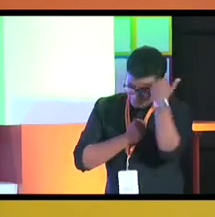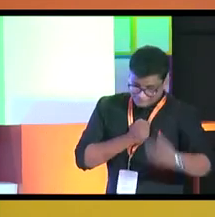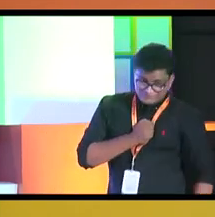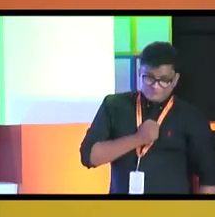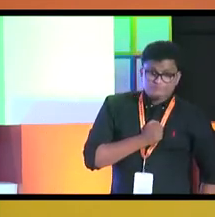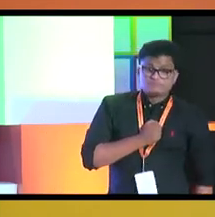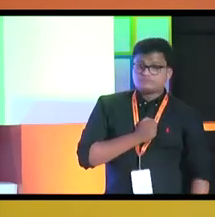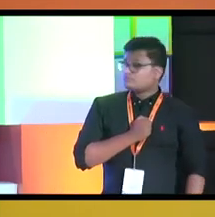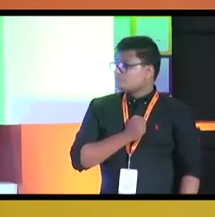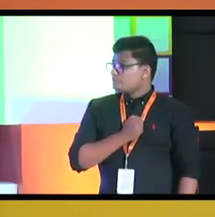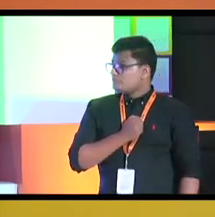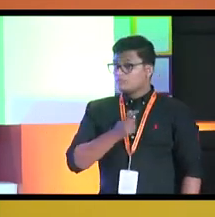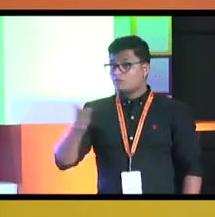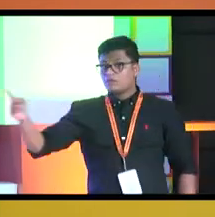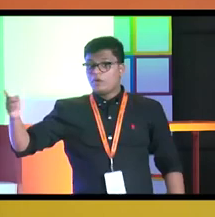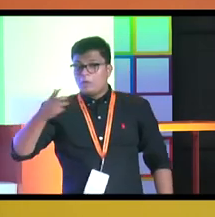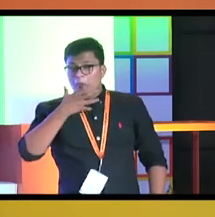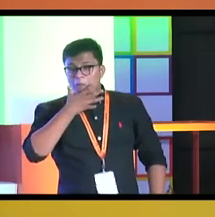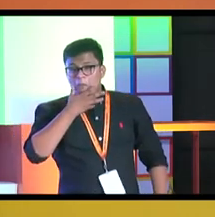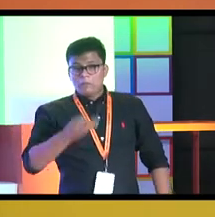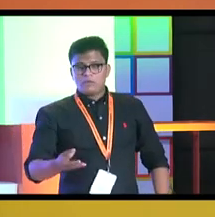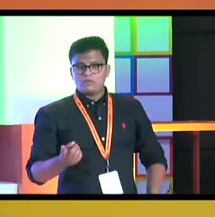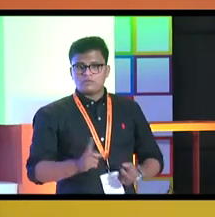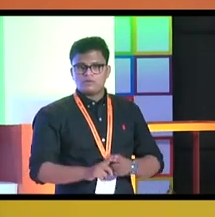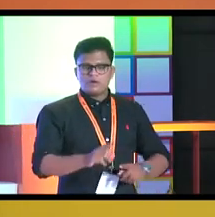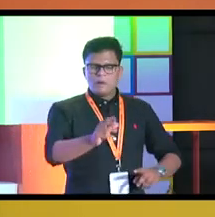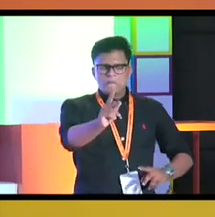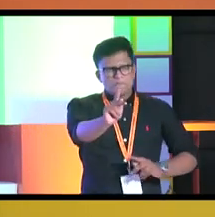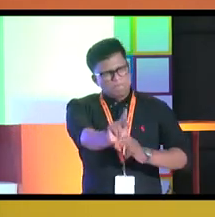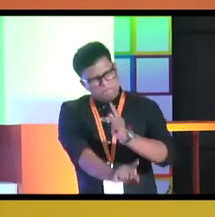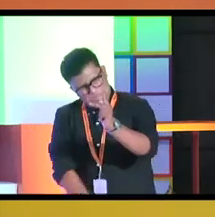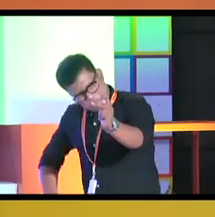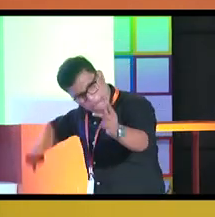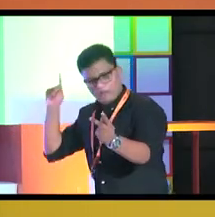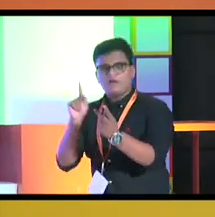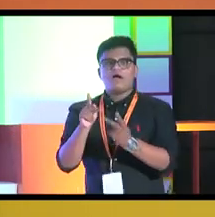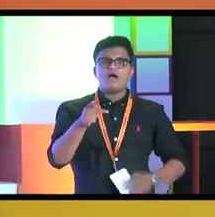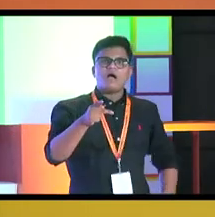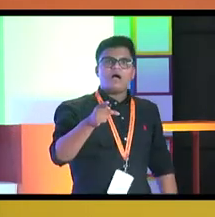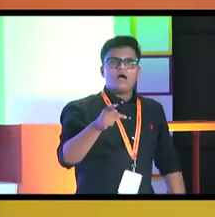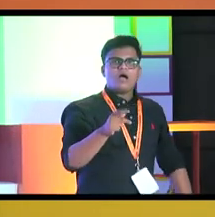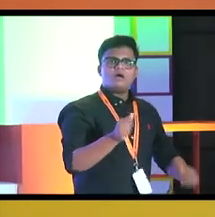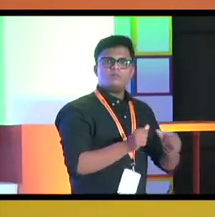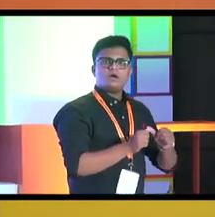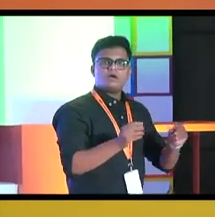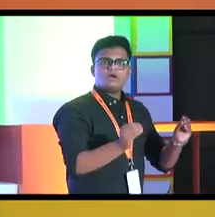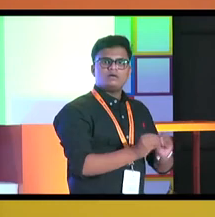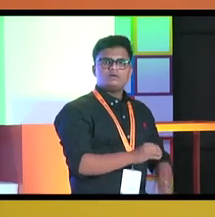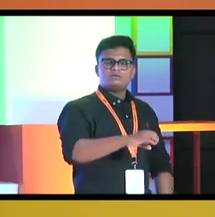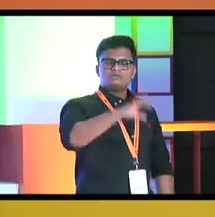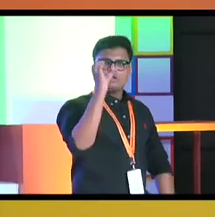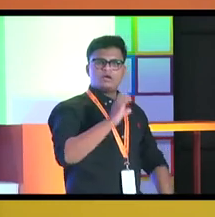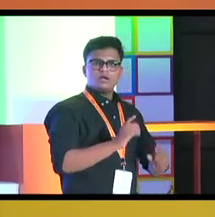उसने बिल द वंडर पार्ट ऑफ इट, उसने बिल्कुल ठीक बताई. एंड नाउ कम्स द वंडरस पार्ट ऑफ